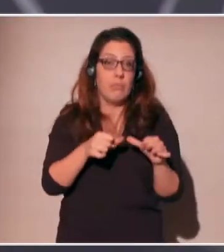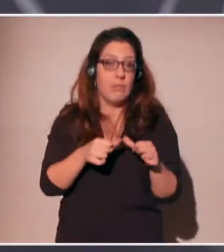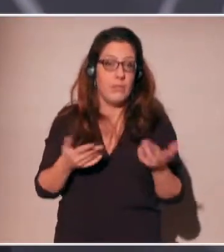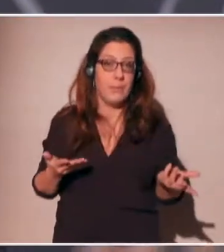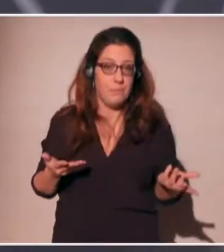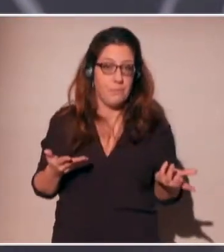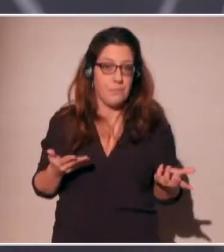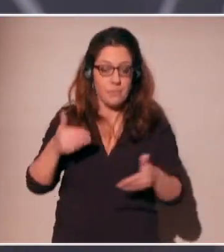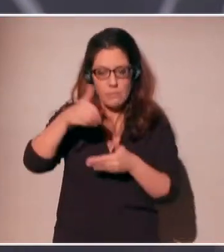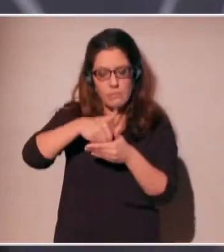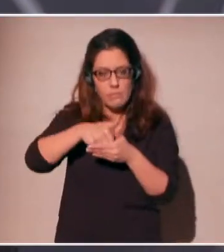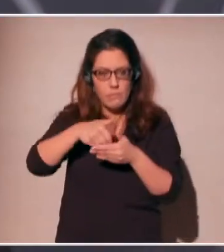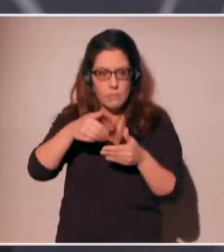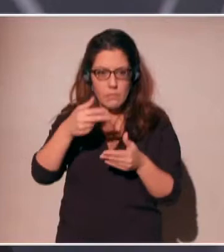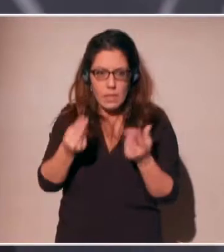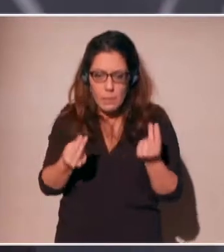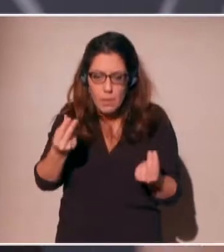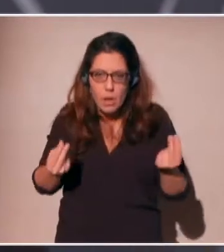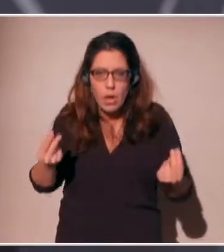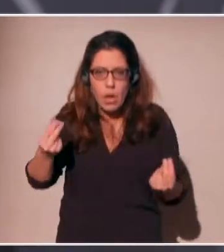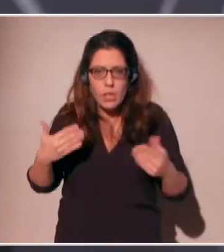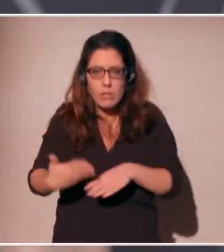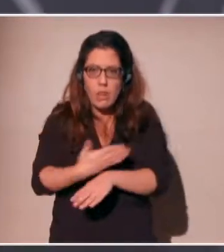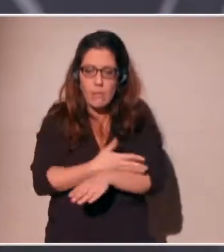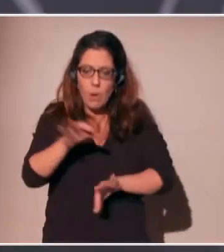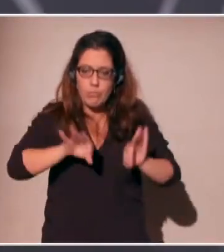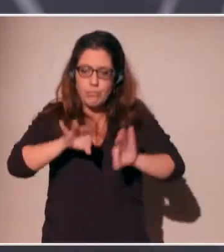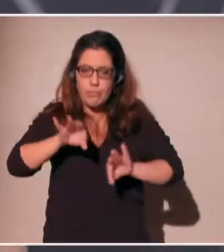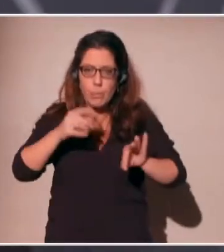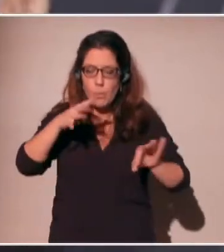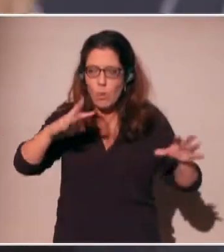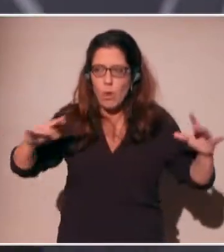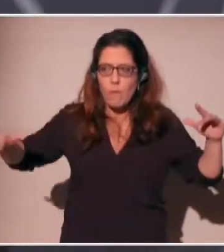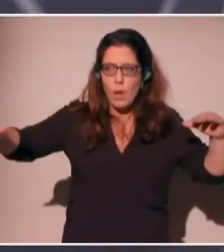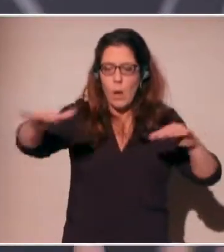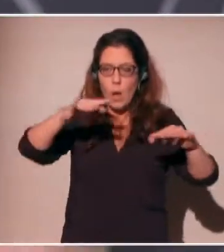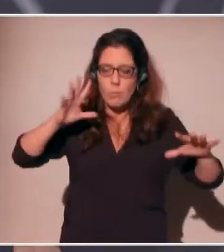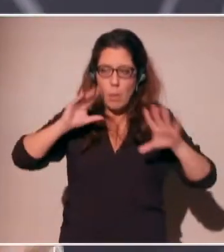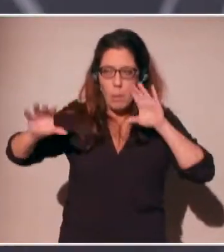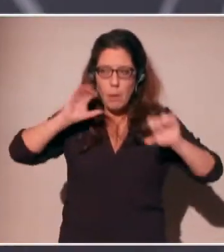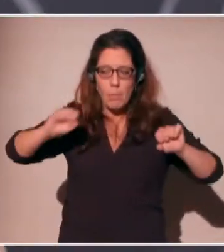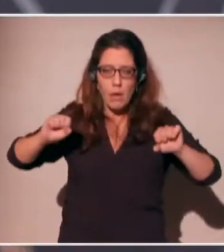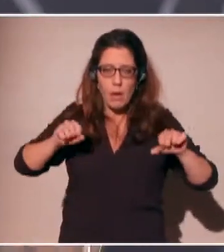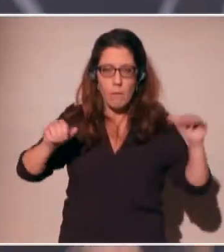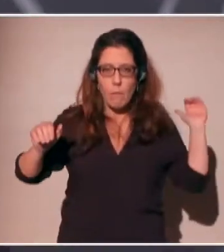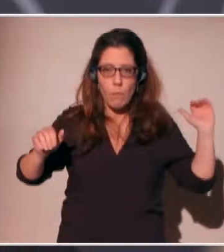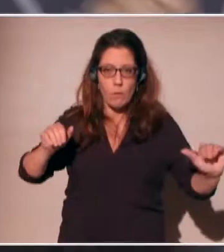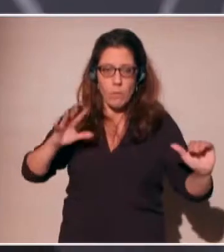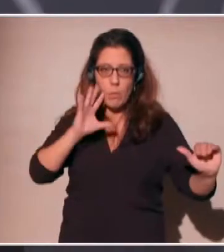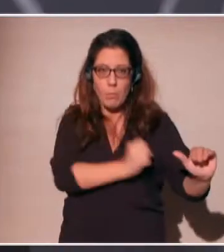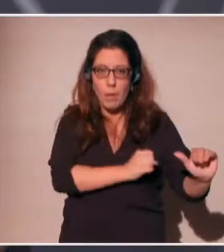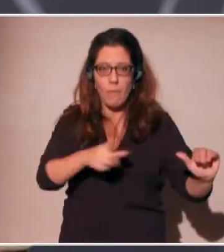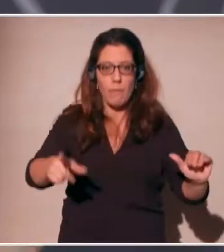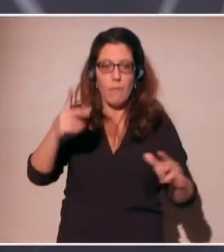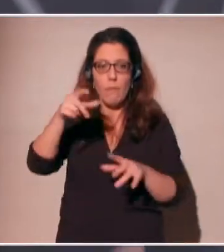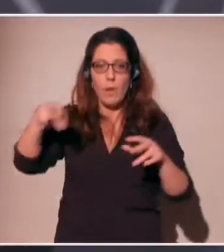des capteurs modélisés pour sentir l'environnement, le comportement des autres voitures, des piétons et les